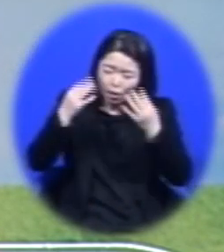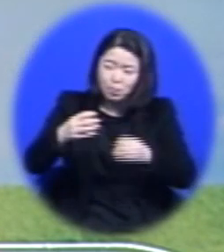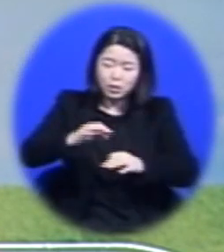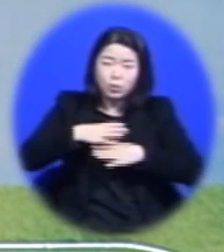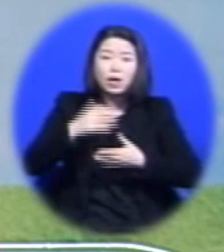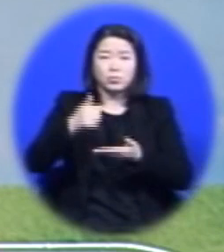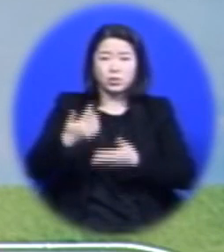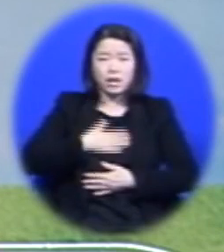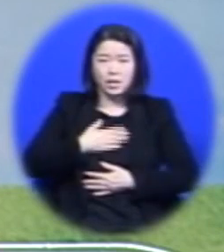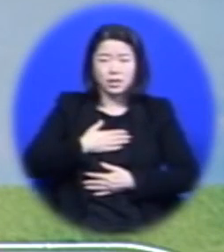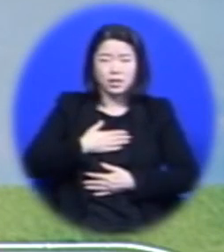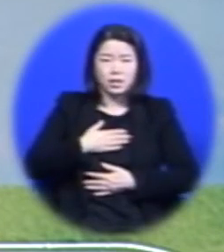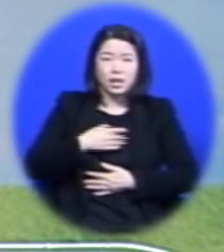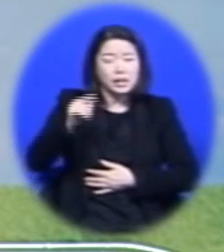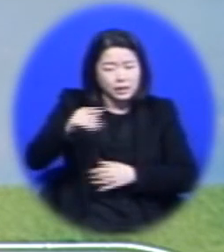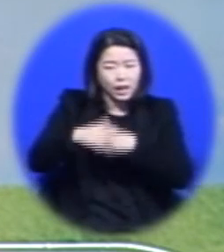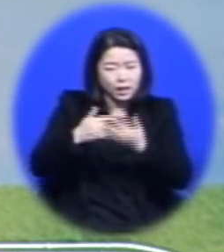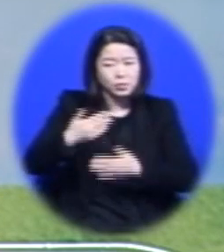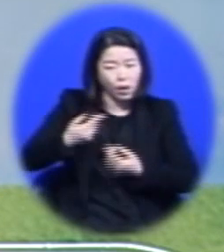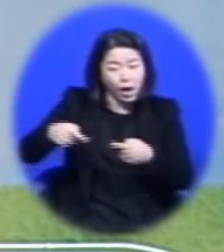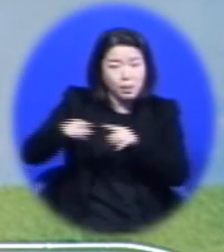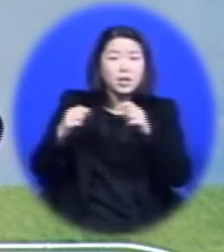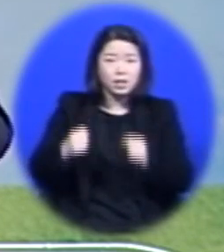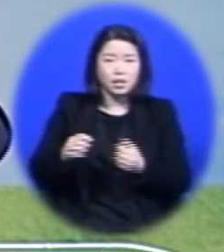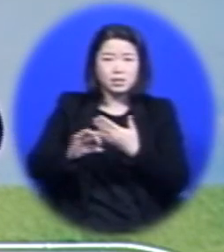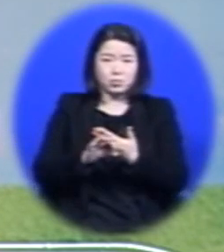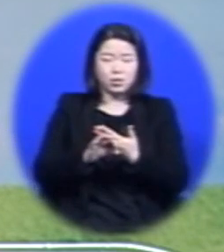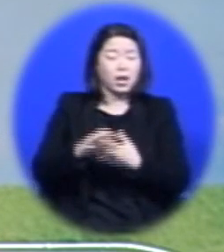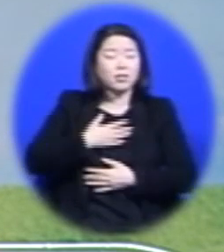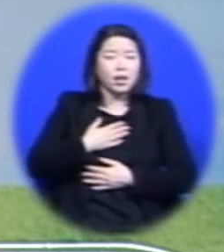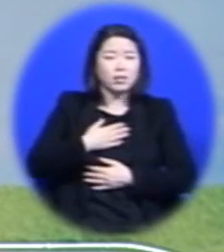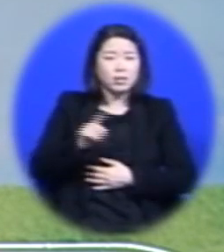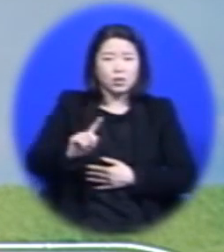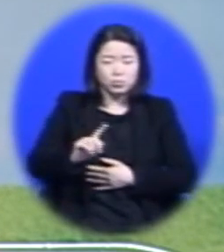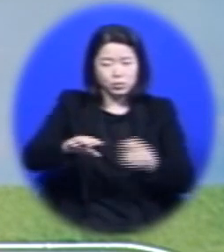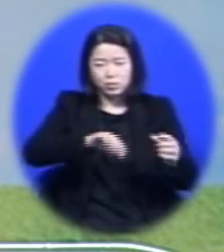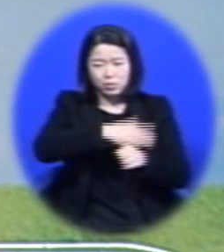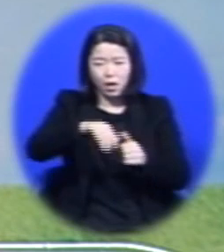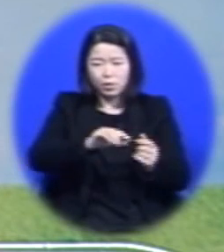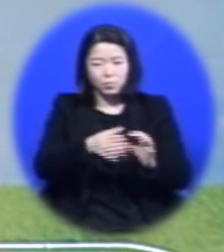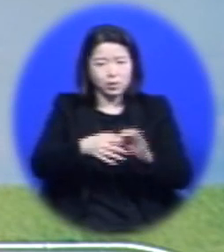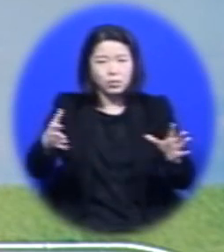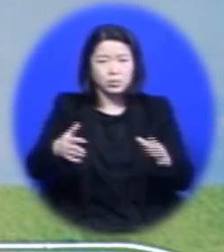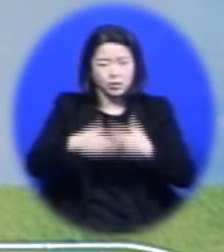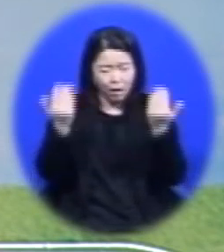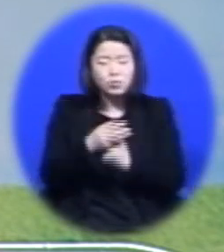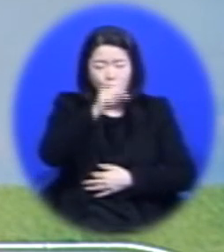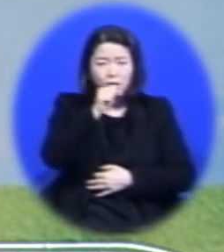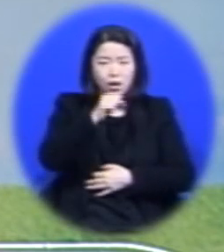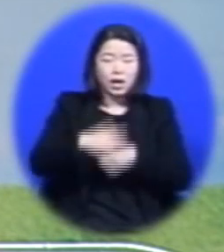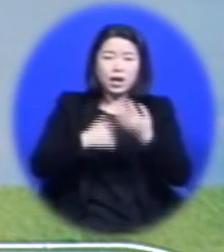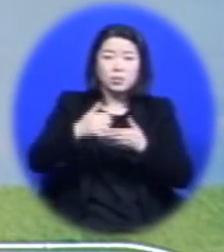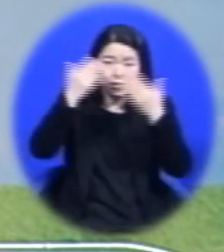분이 걸 아는데 그 하나님이 나와 같이 계시면 끝나는 뭐 다 주어 다 하나님 다